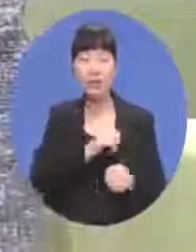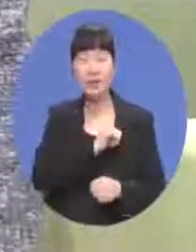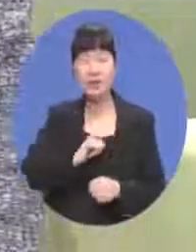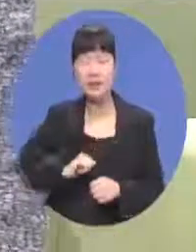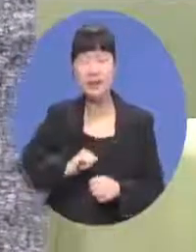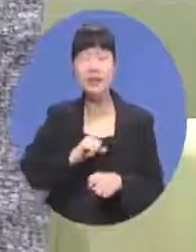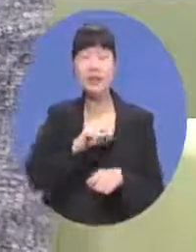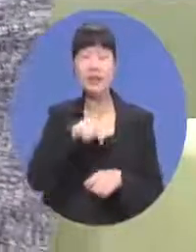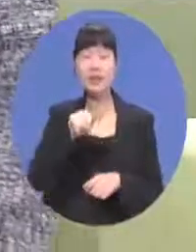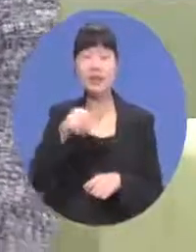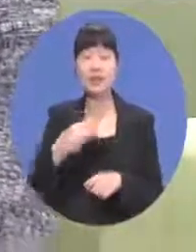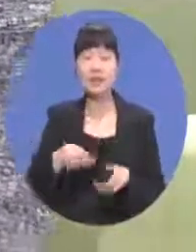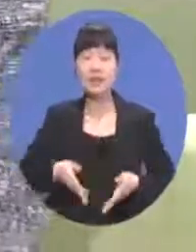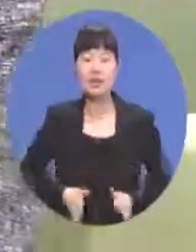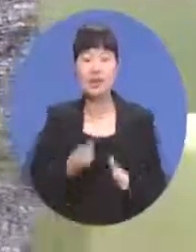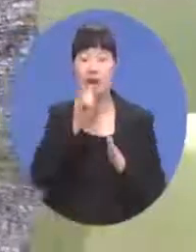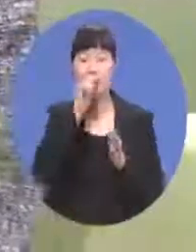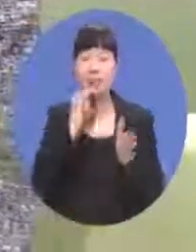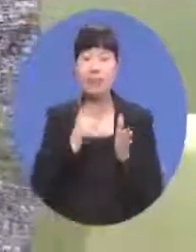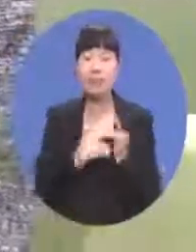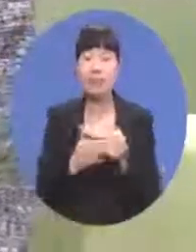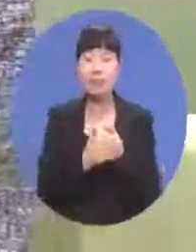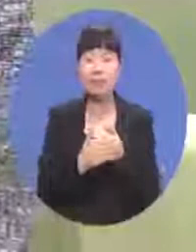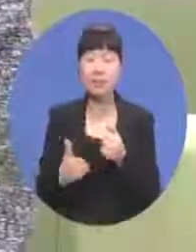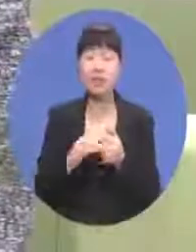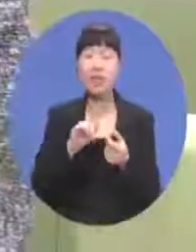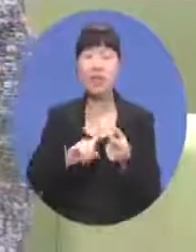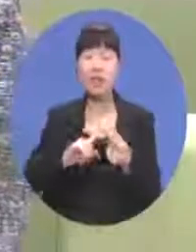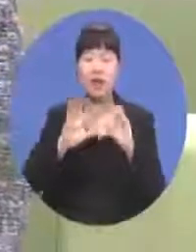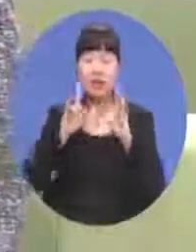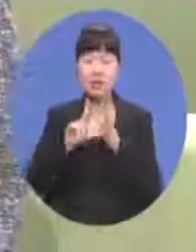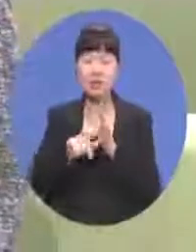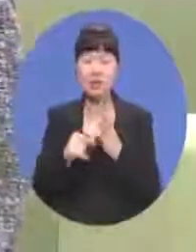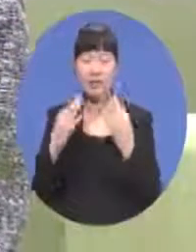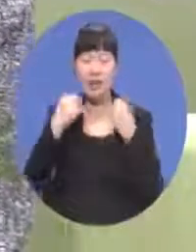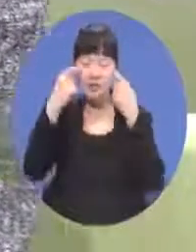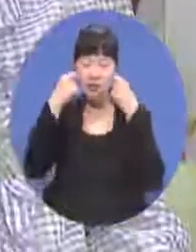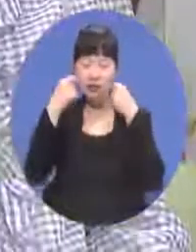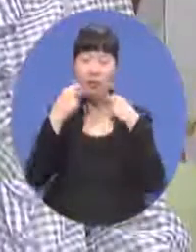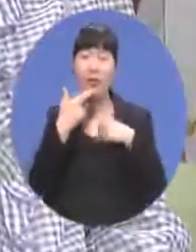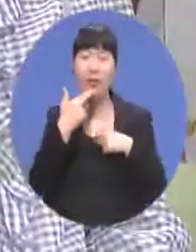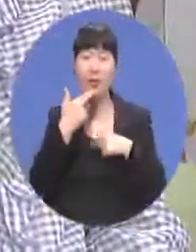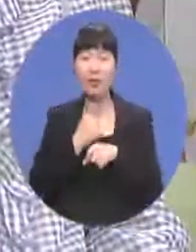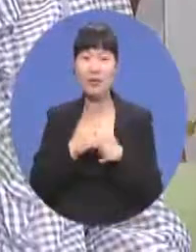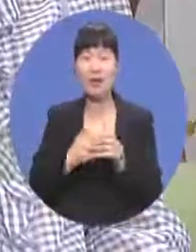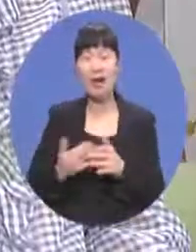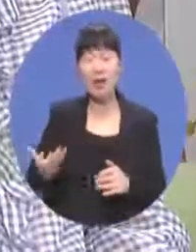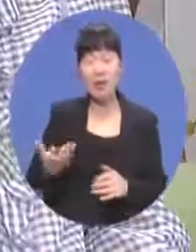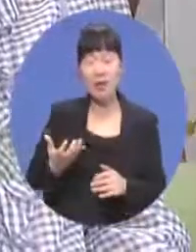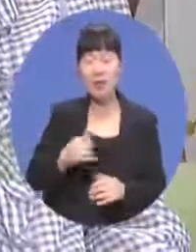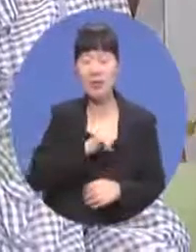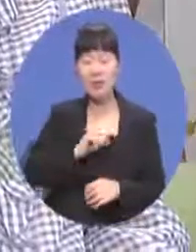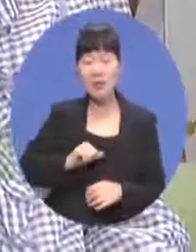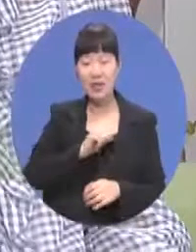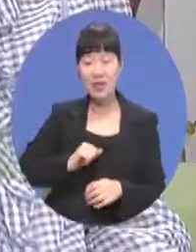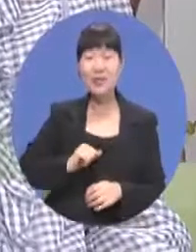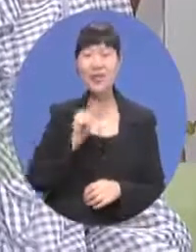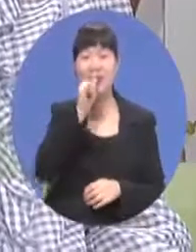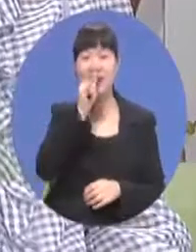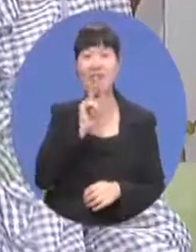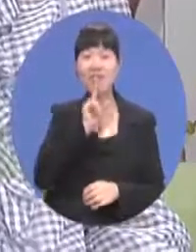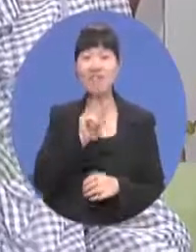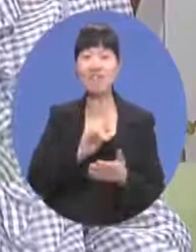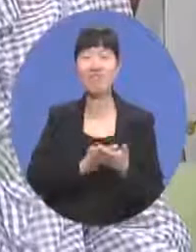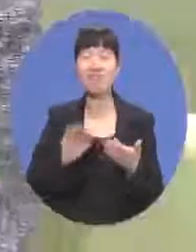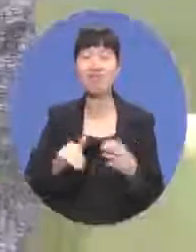참는 기질을 타고난 아이가 있어요. 그래서 그런 애들은 아기 때도 별로 많이 울지도 않고 아파도 막 되게 참는 아기들도